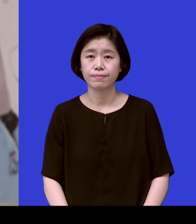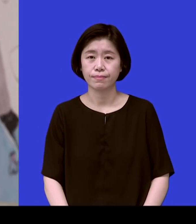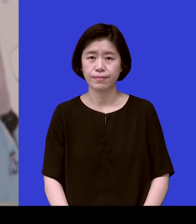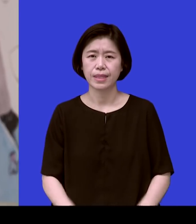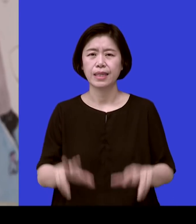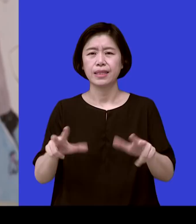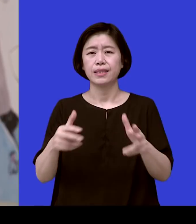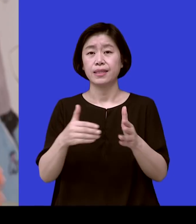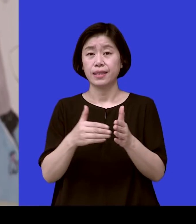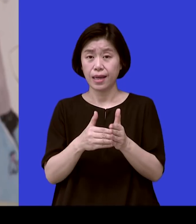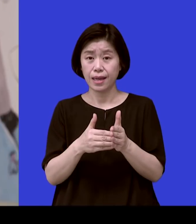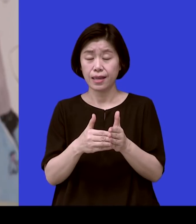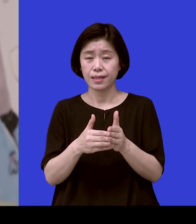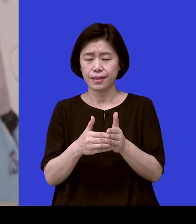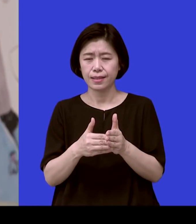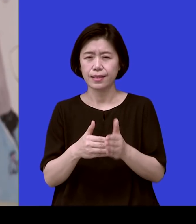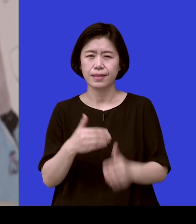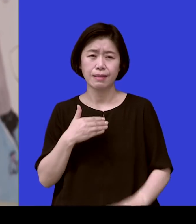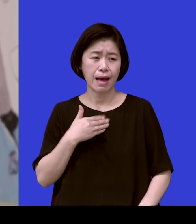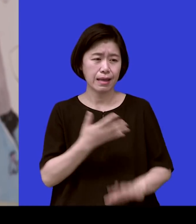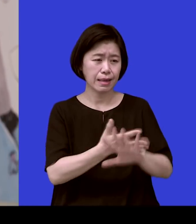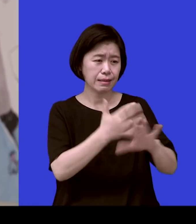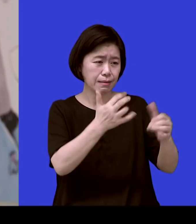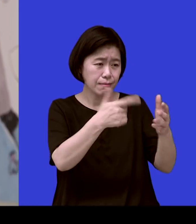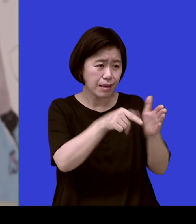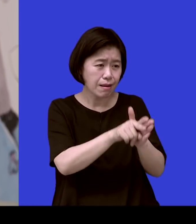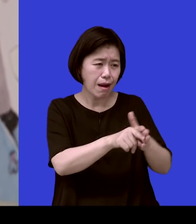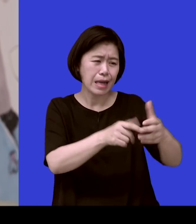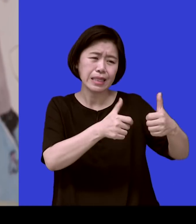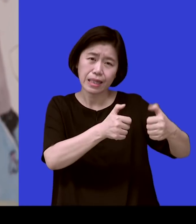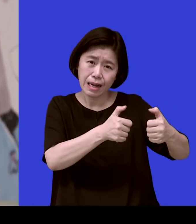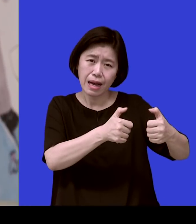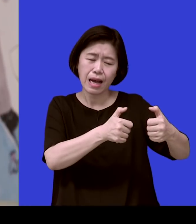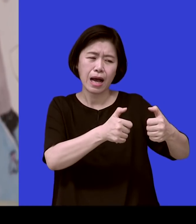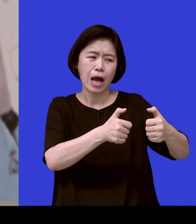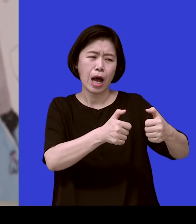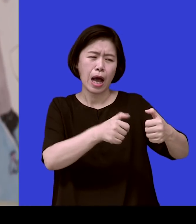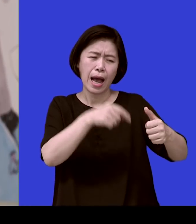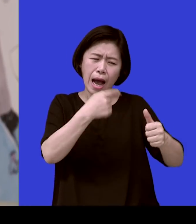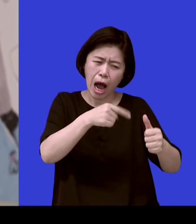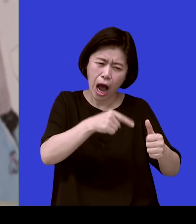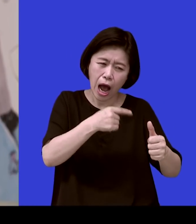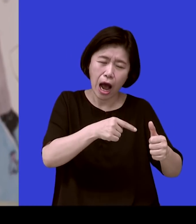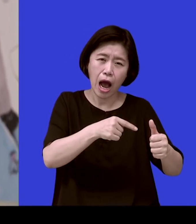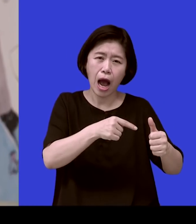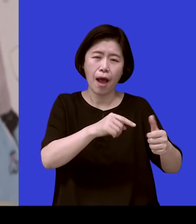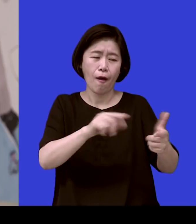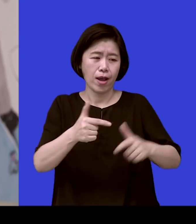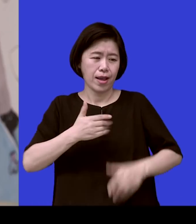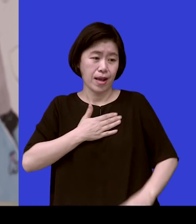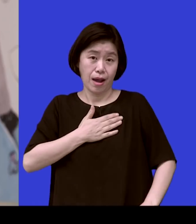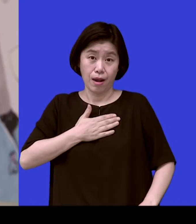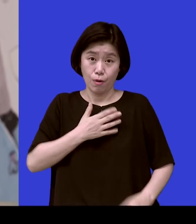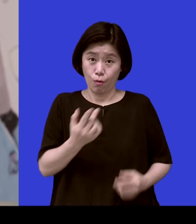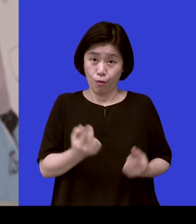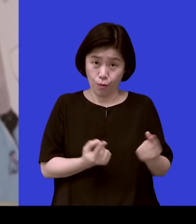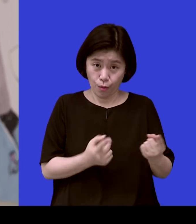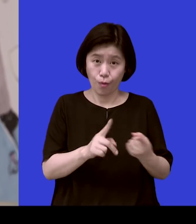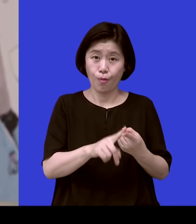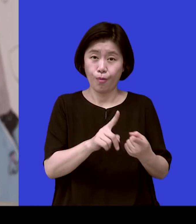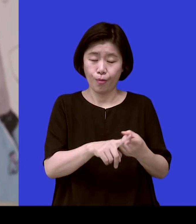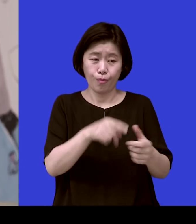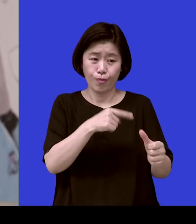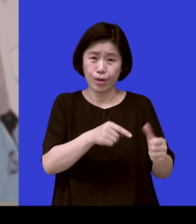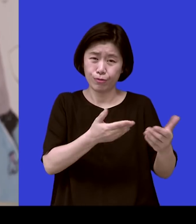번도 제가 그렇게 많이 상담하고 코칭하면서 많은 분들한테 자기의 감정을